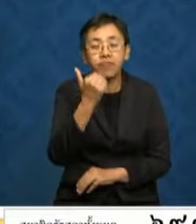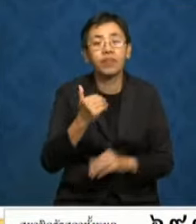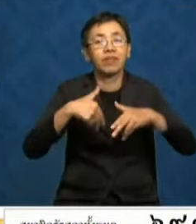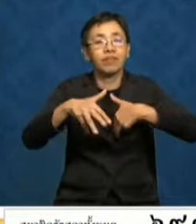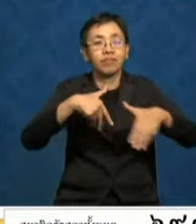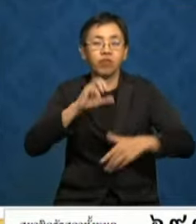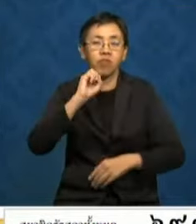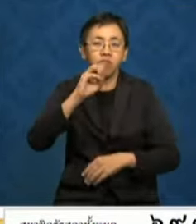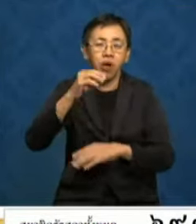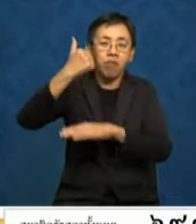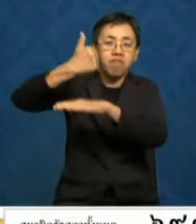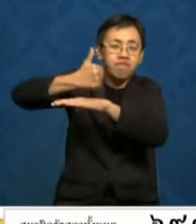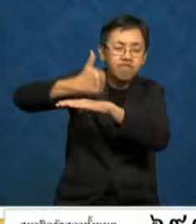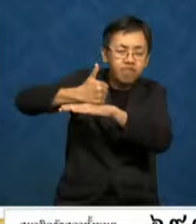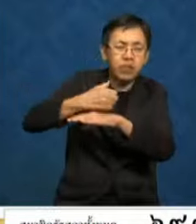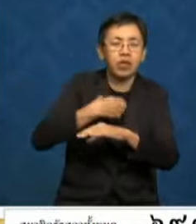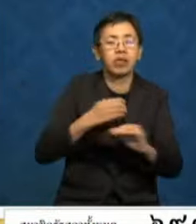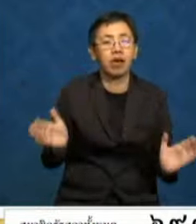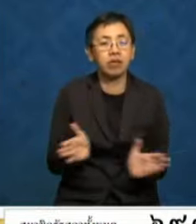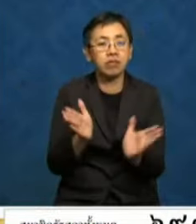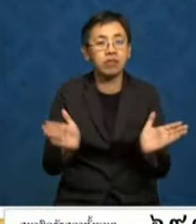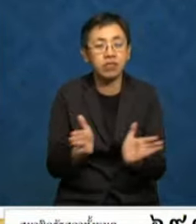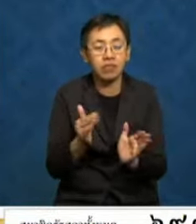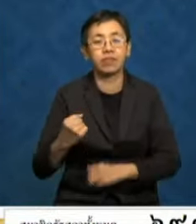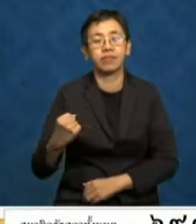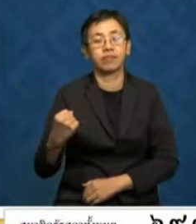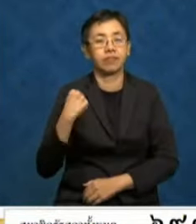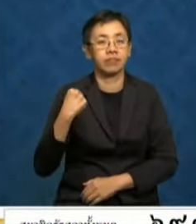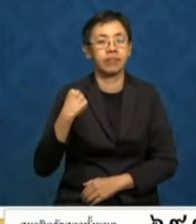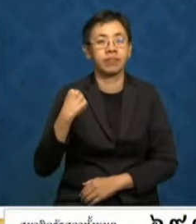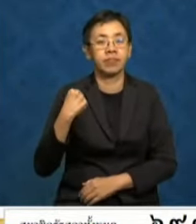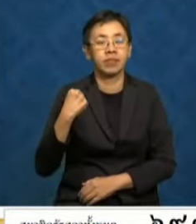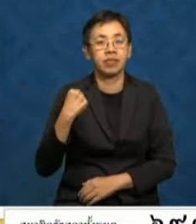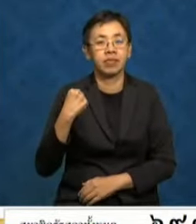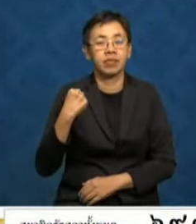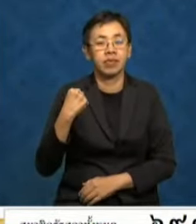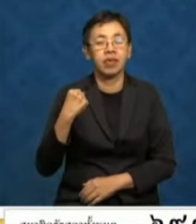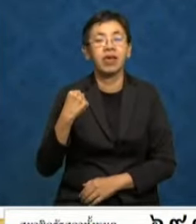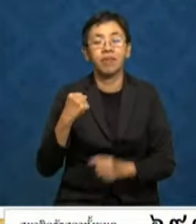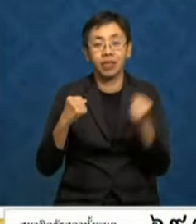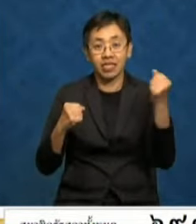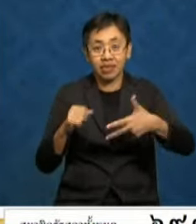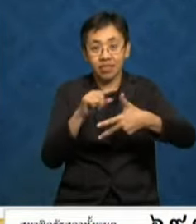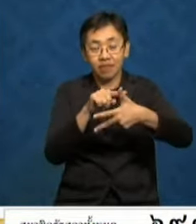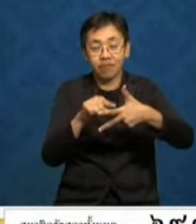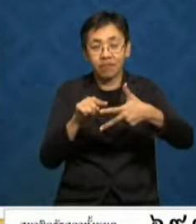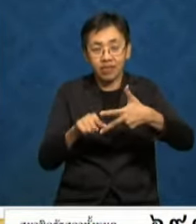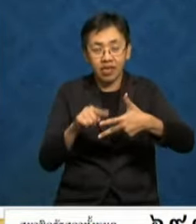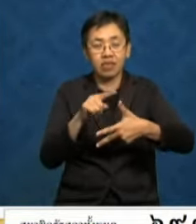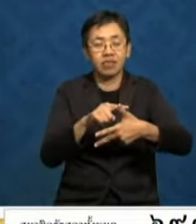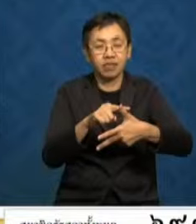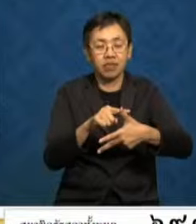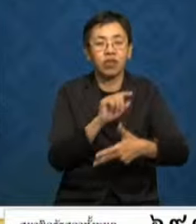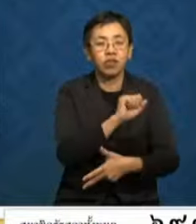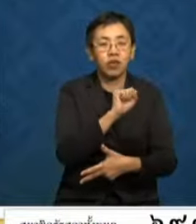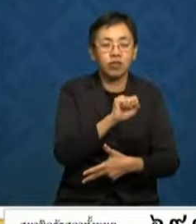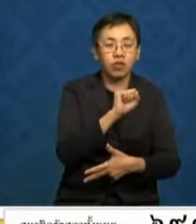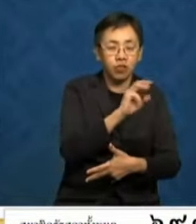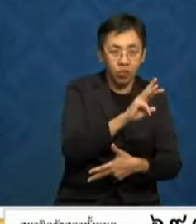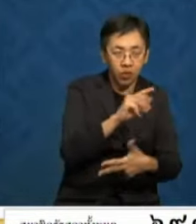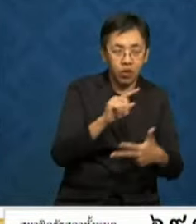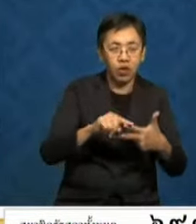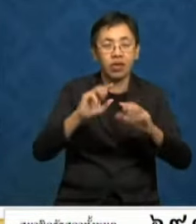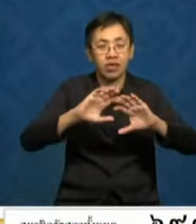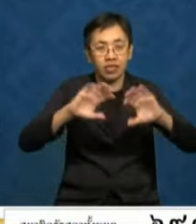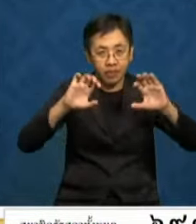อดครับให้เสริมสร้างความแข็งแกร่งของเสาหลักทั้ง3ด้านทั้งด้านนิติบัญญัติบริหาร